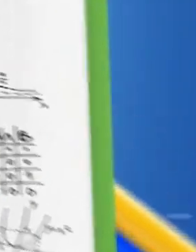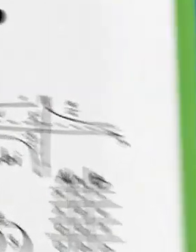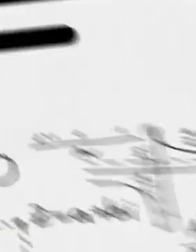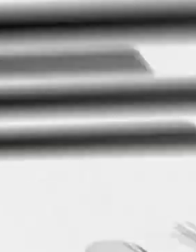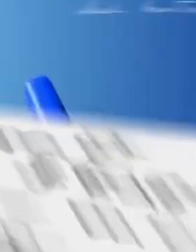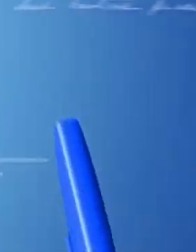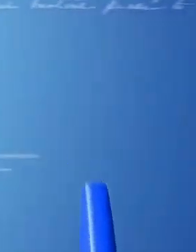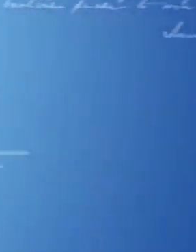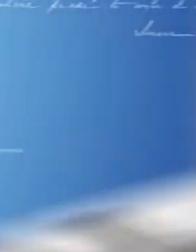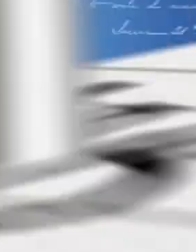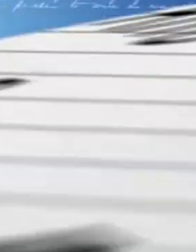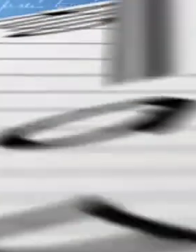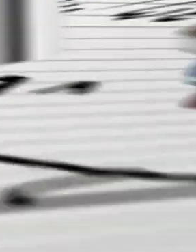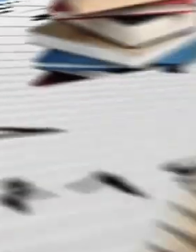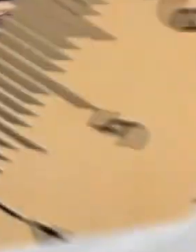Muzica